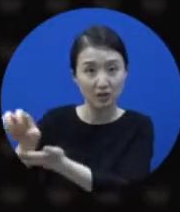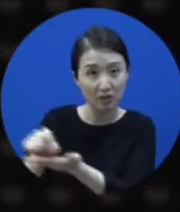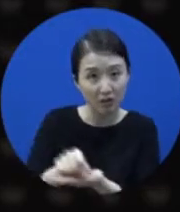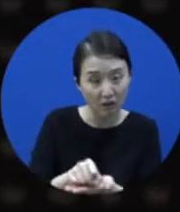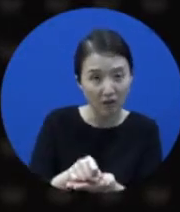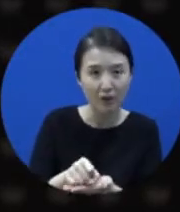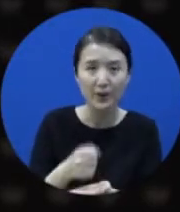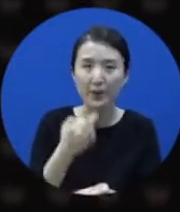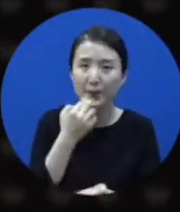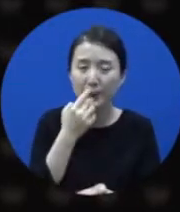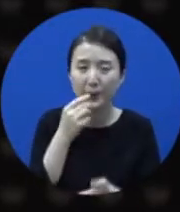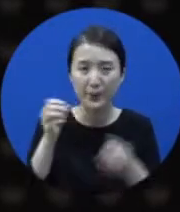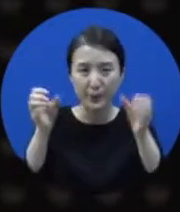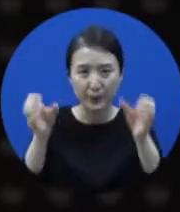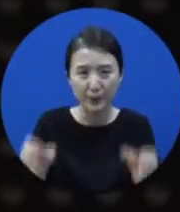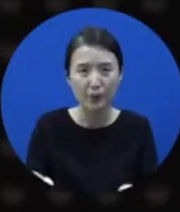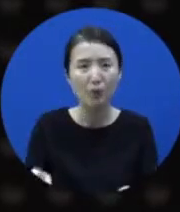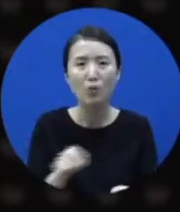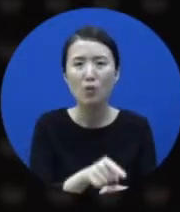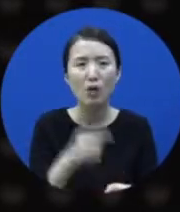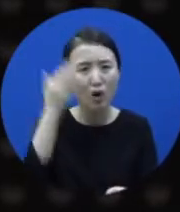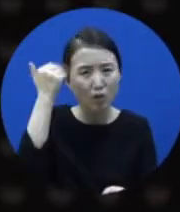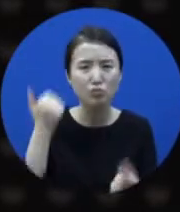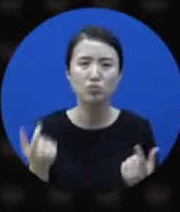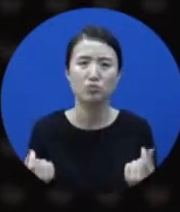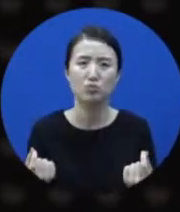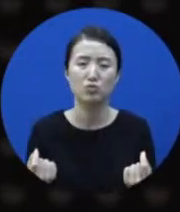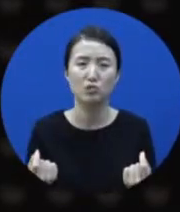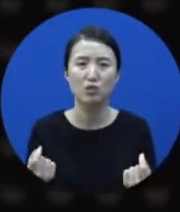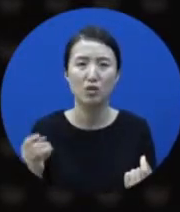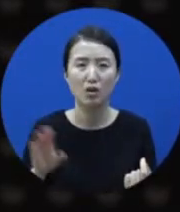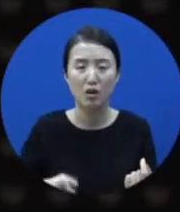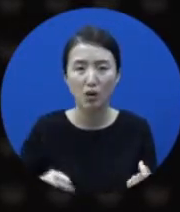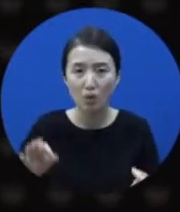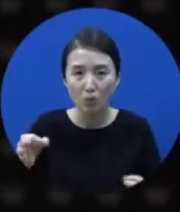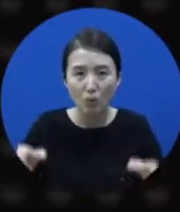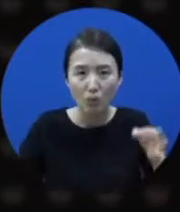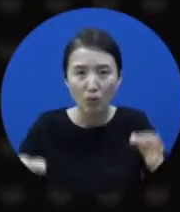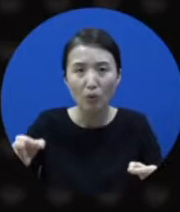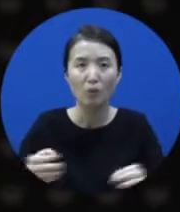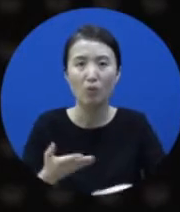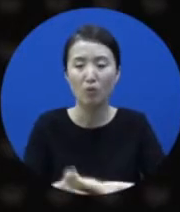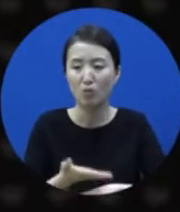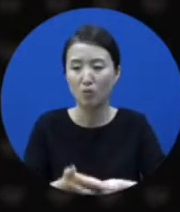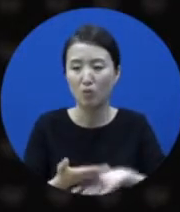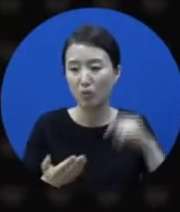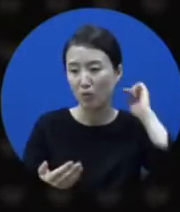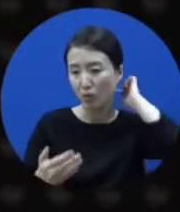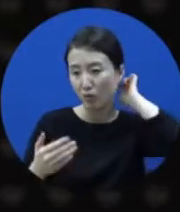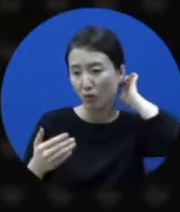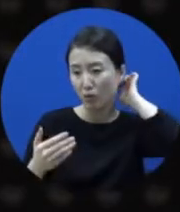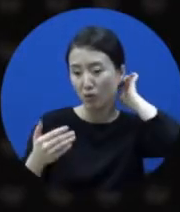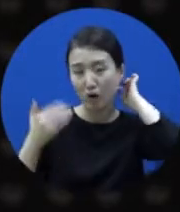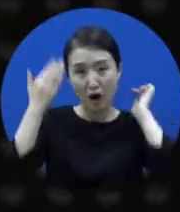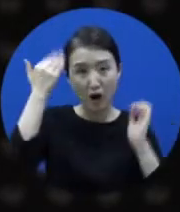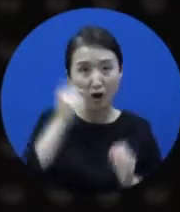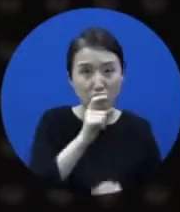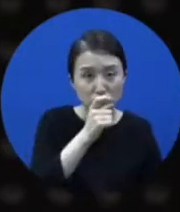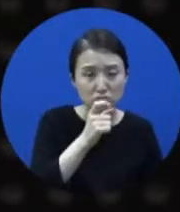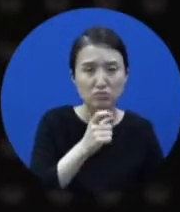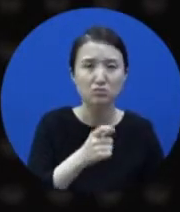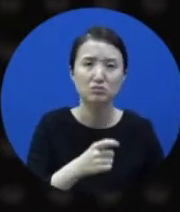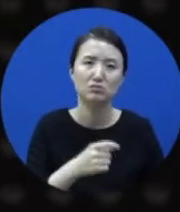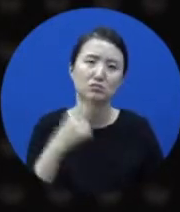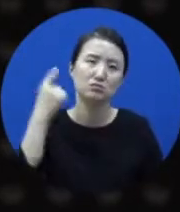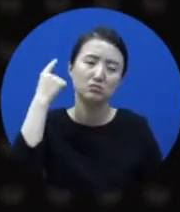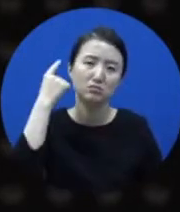있는데 이게 몇천 원이나 해요. 네. 우리나라 물은 천 원 안쪽이에요. 네. 벌써 몇 배의 차이가